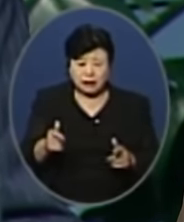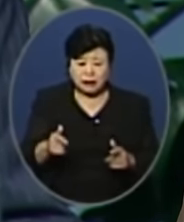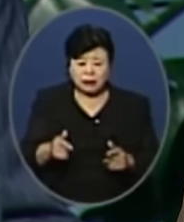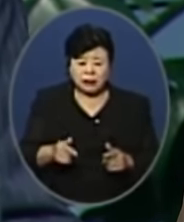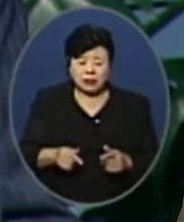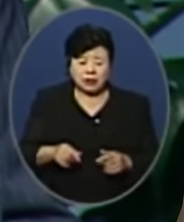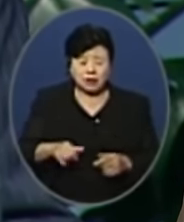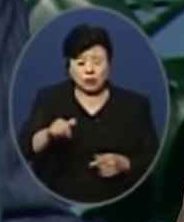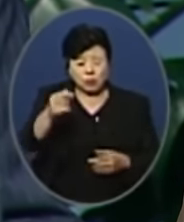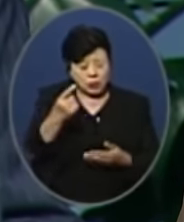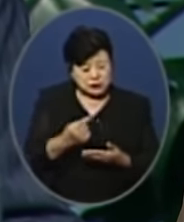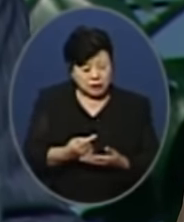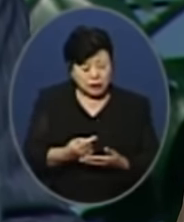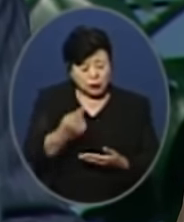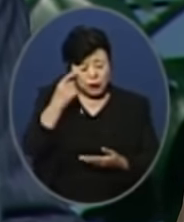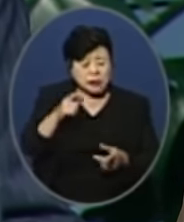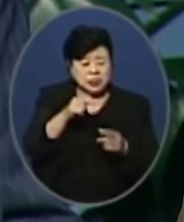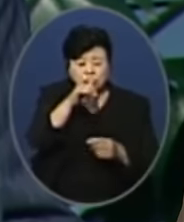프랑스에서 살고